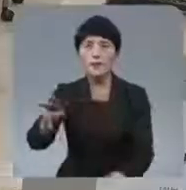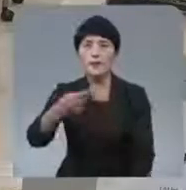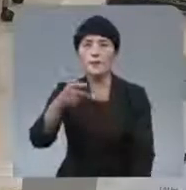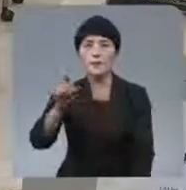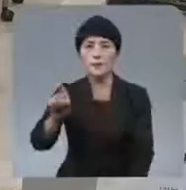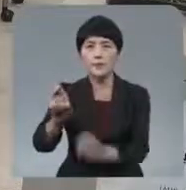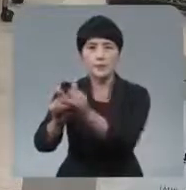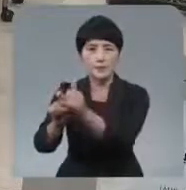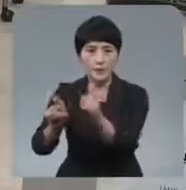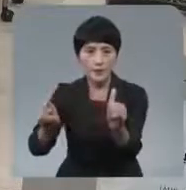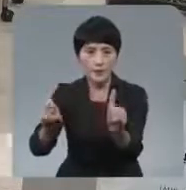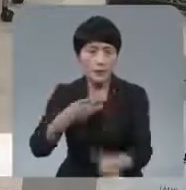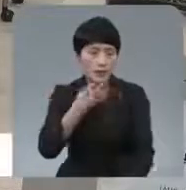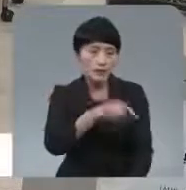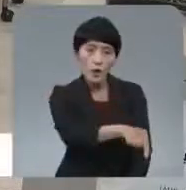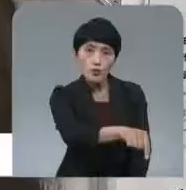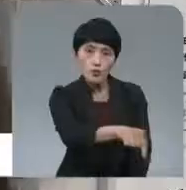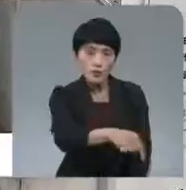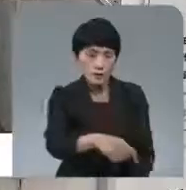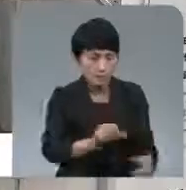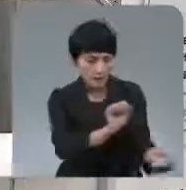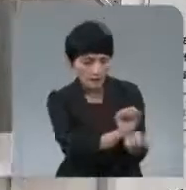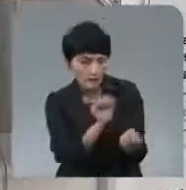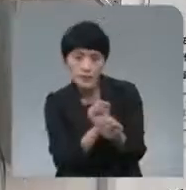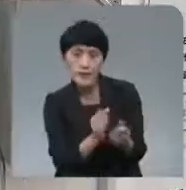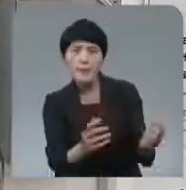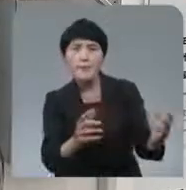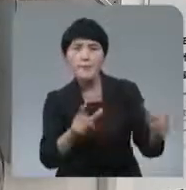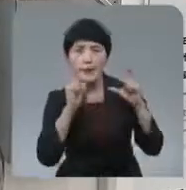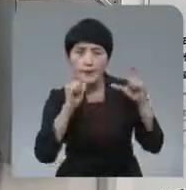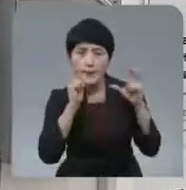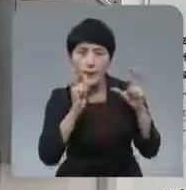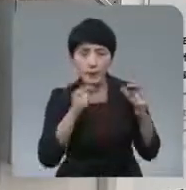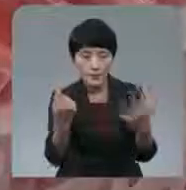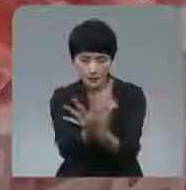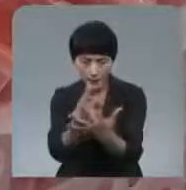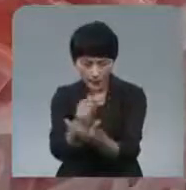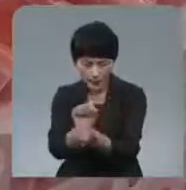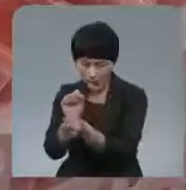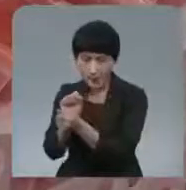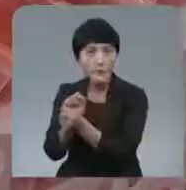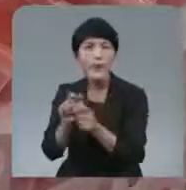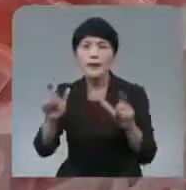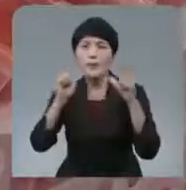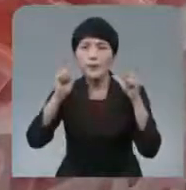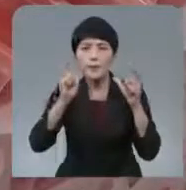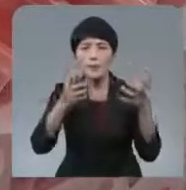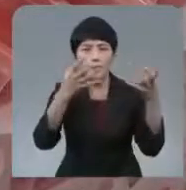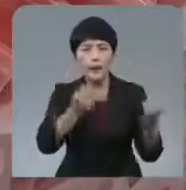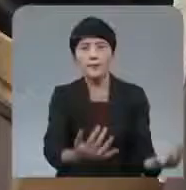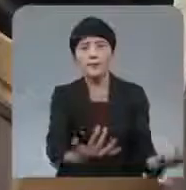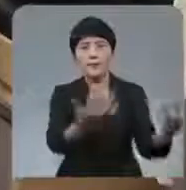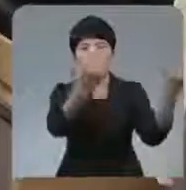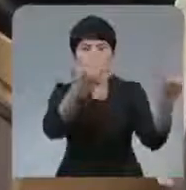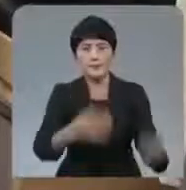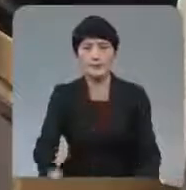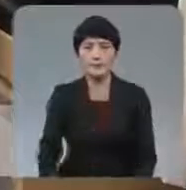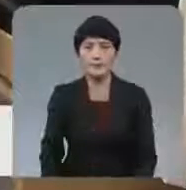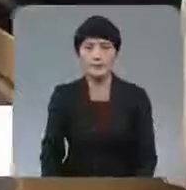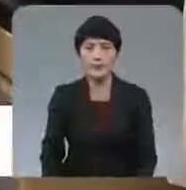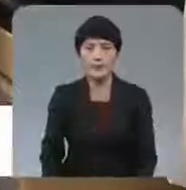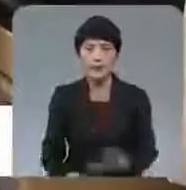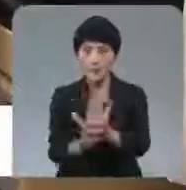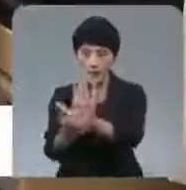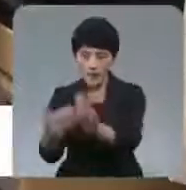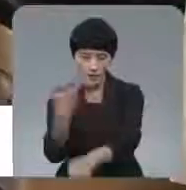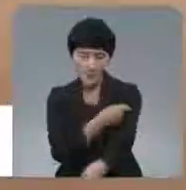berasal dari kota Soul dan 201 kasus dari provinsi gyeonggi-do hingga saat ini jumlah penerima vaksin dosis pertama di Korea